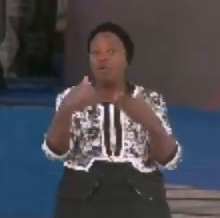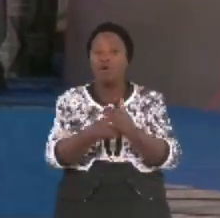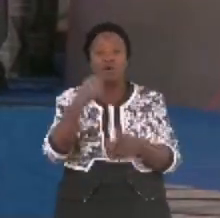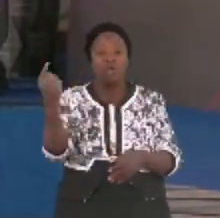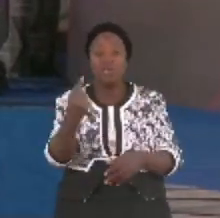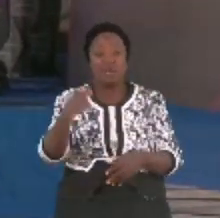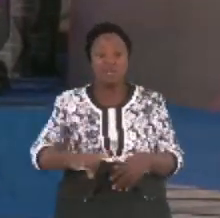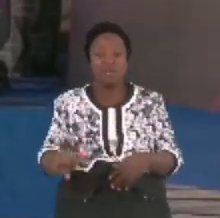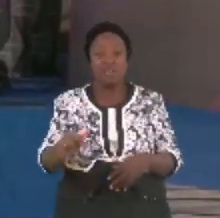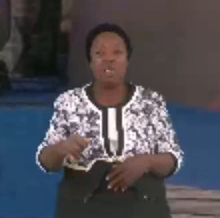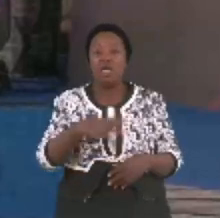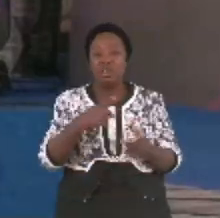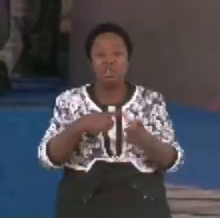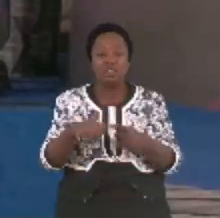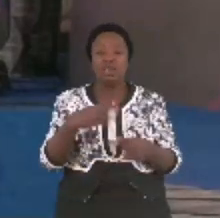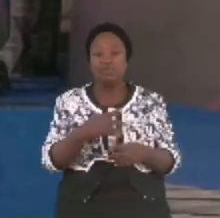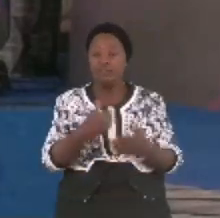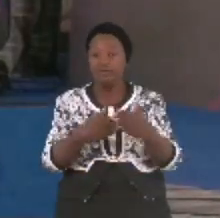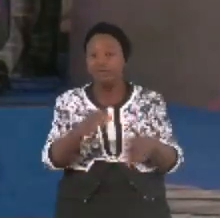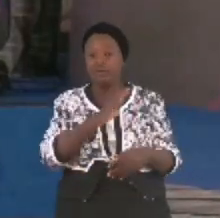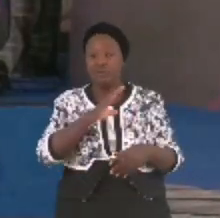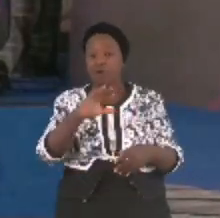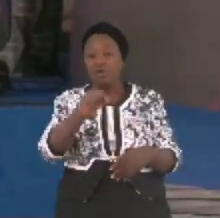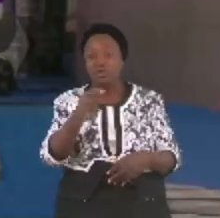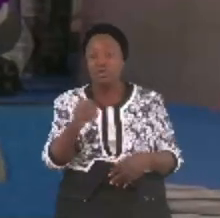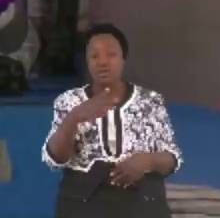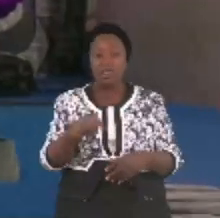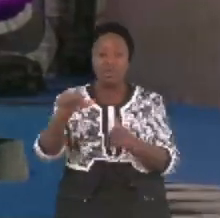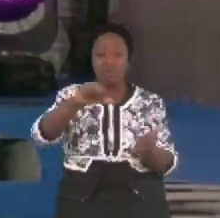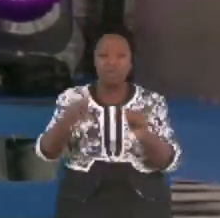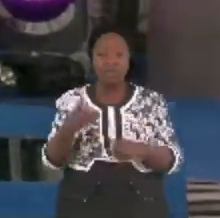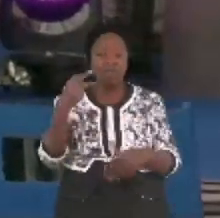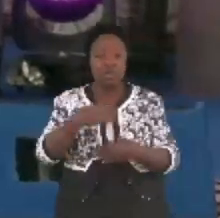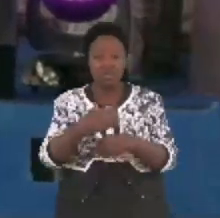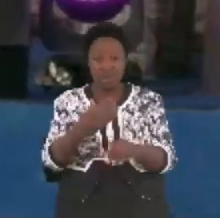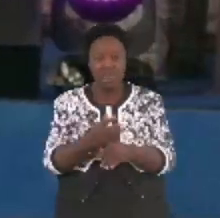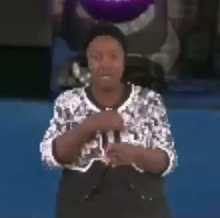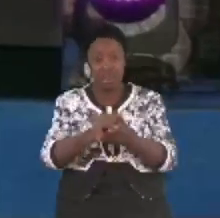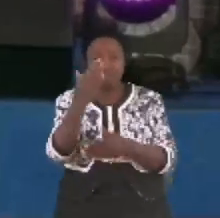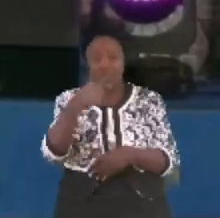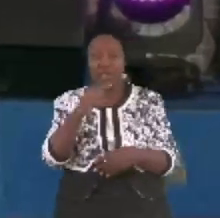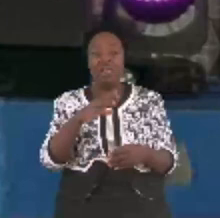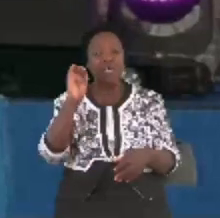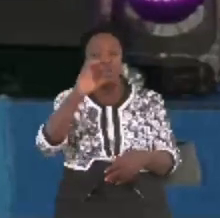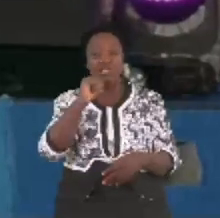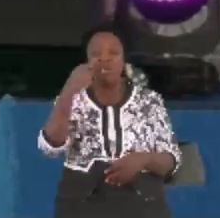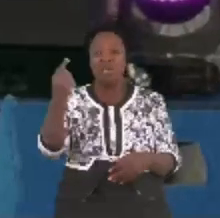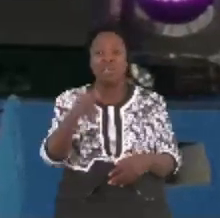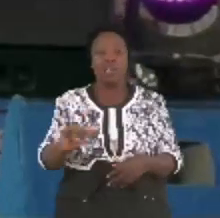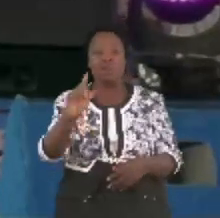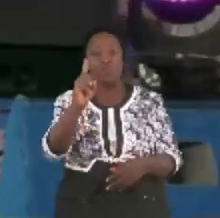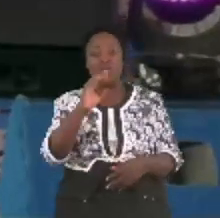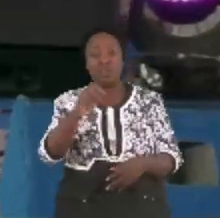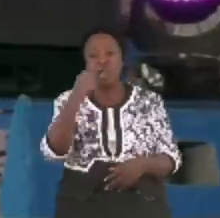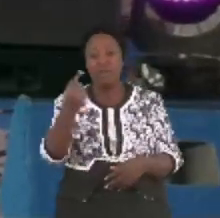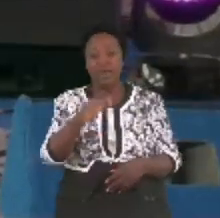avant que Jean-Baptiste ne soit créé. Voilà pourquoi il a dit, il est l'éternel. Il est celui qui est